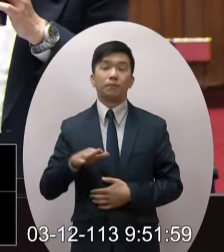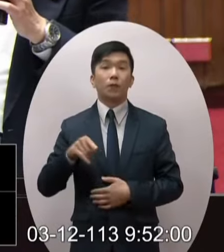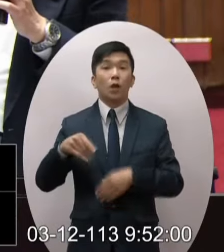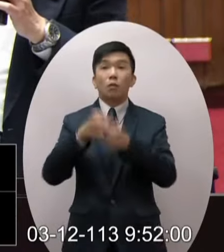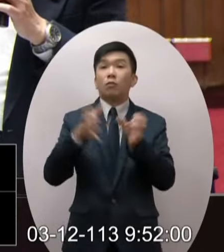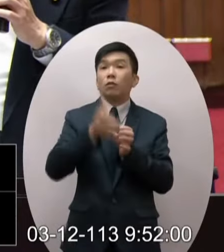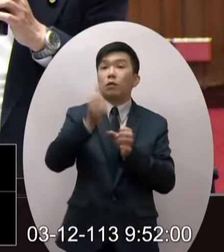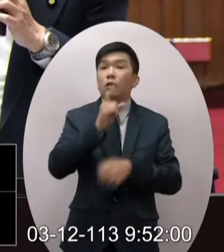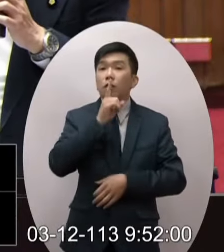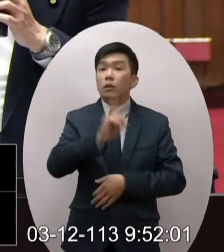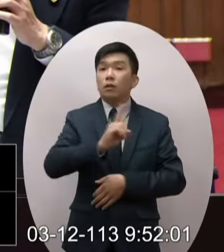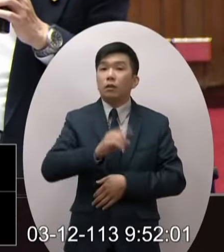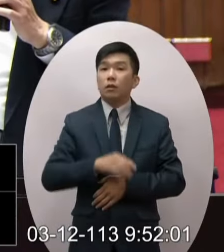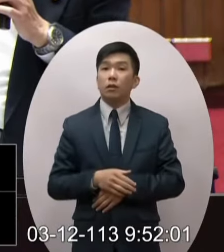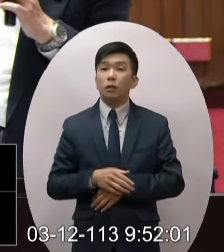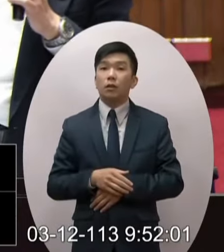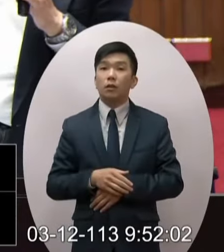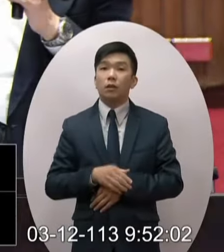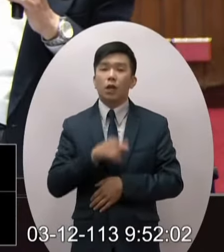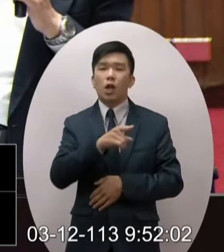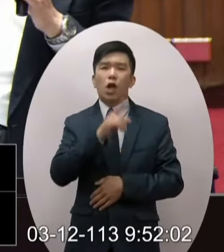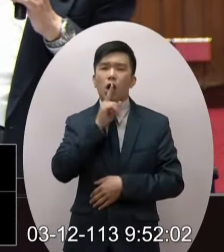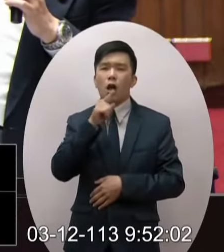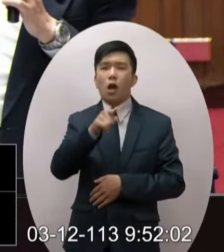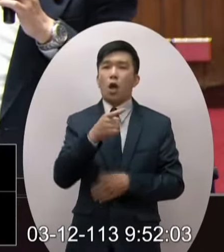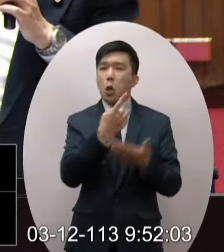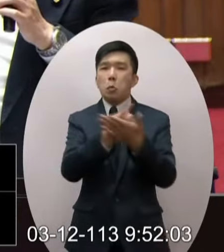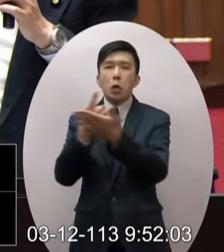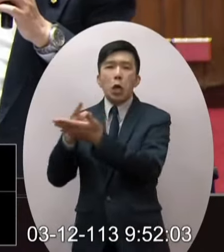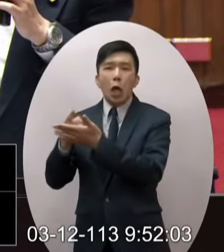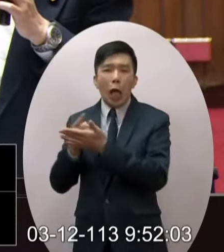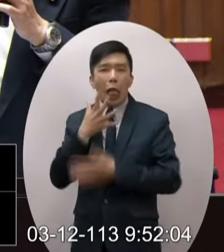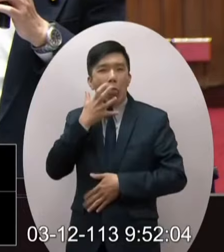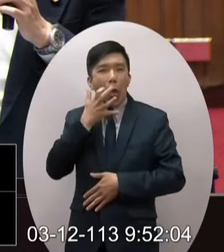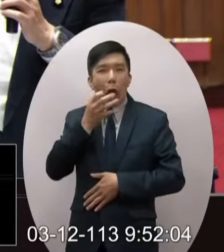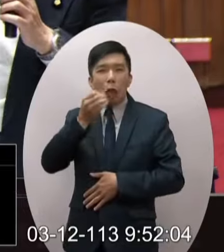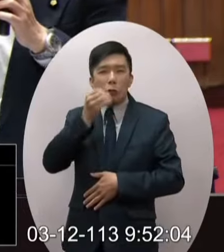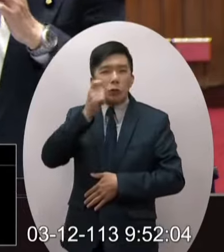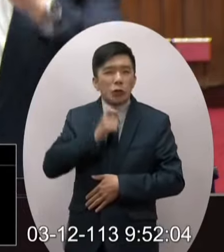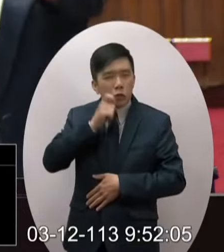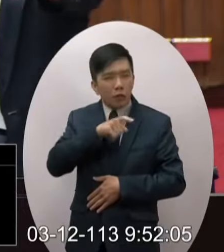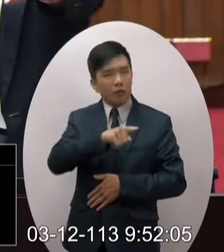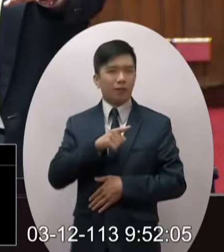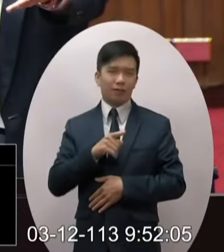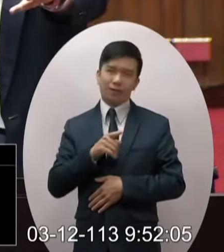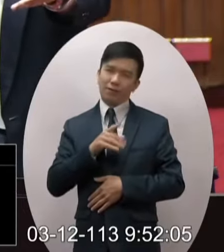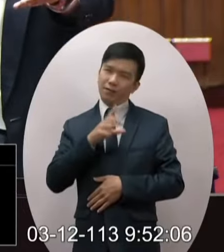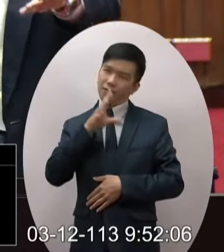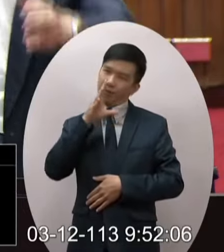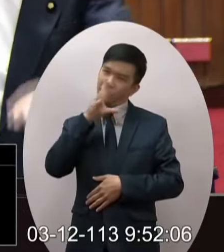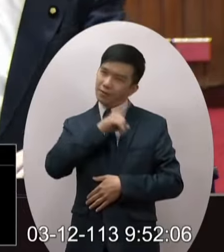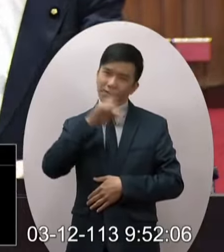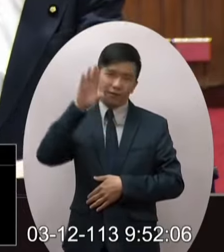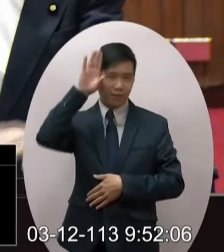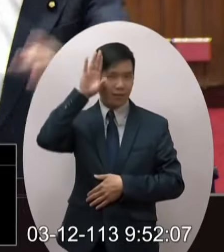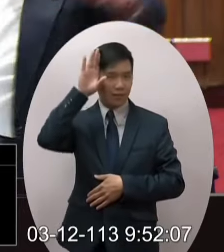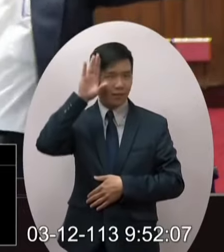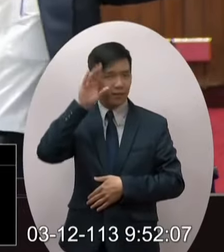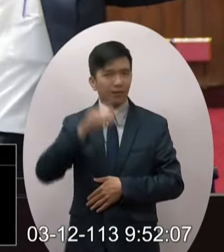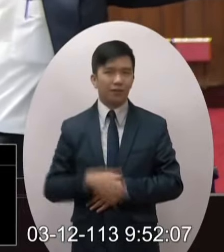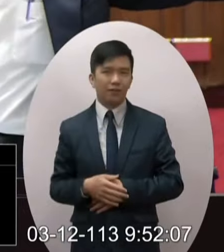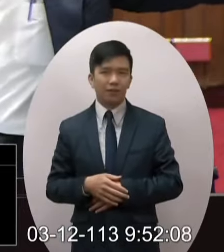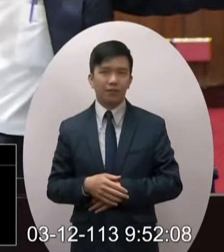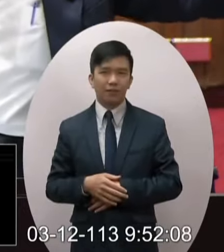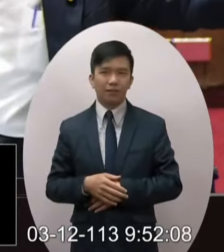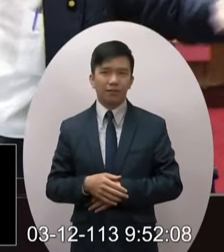啊啦，你的部长讲，啊较会知恁大家拢真爱食咸的。我感觉你的部长应这是代志， 这